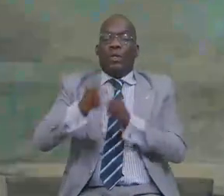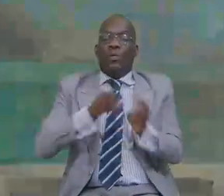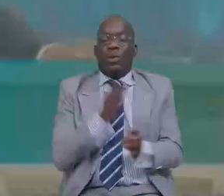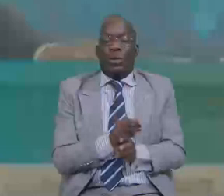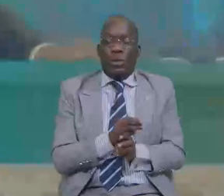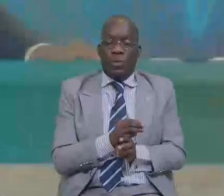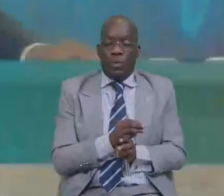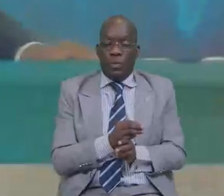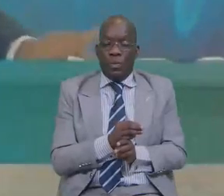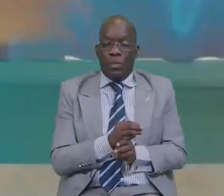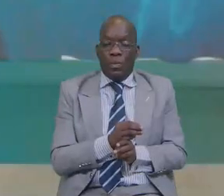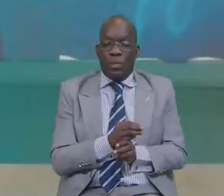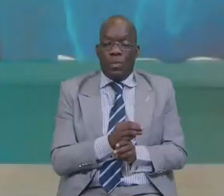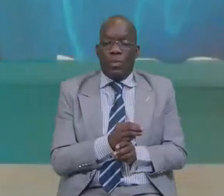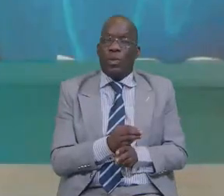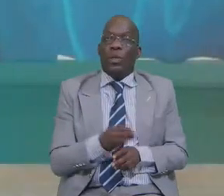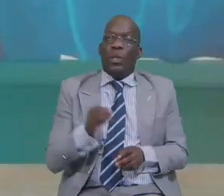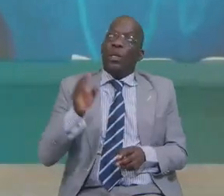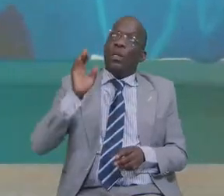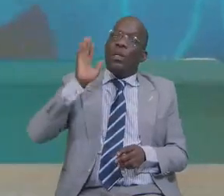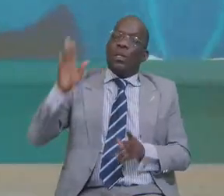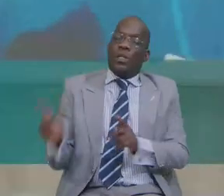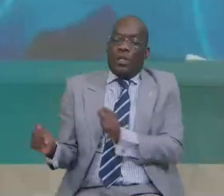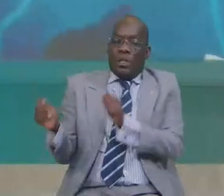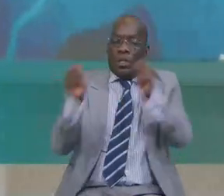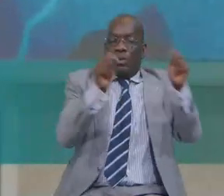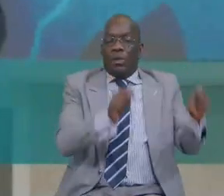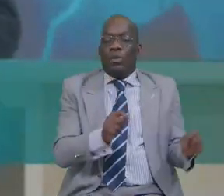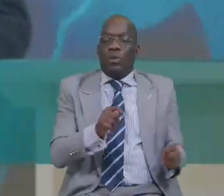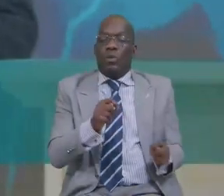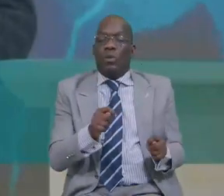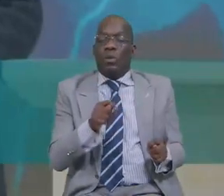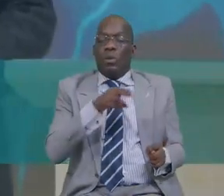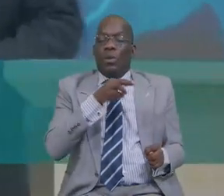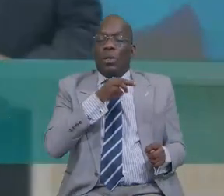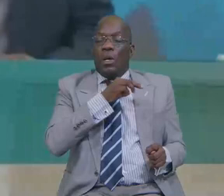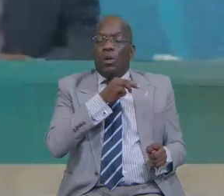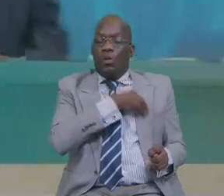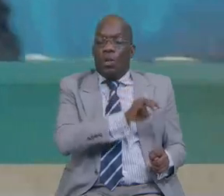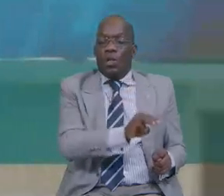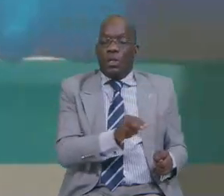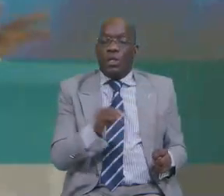transférable d'enseignement et de formation de ses saints et ses serviteurs.